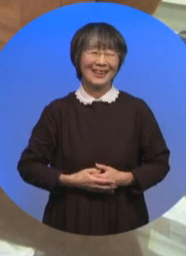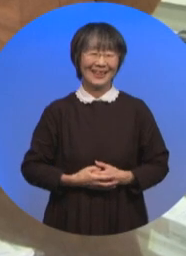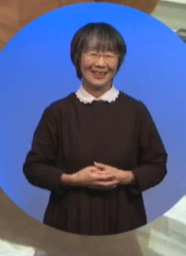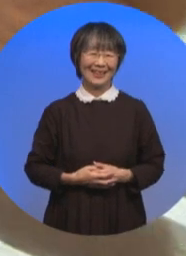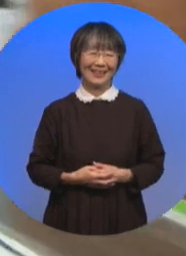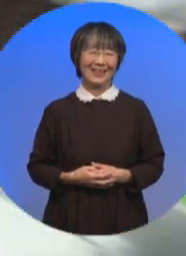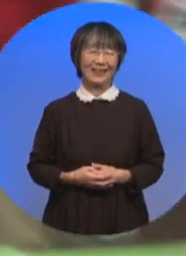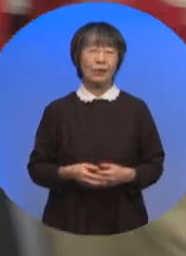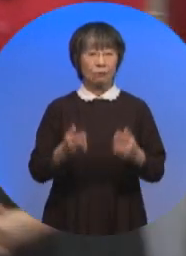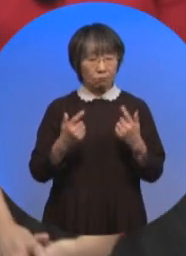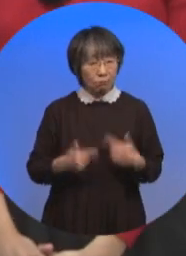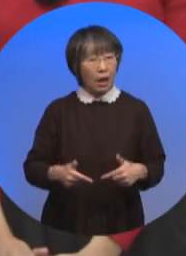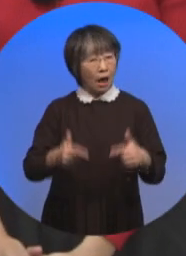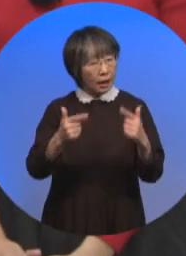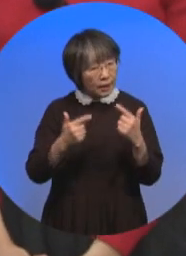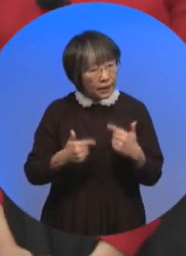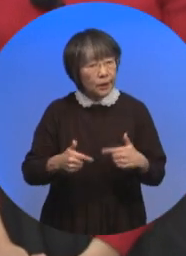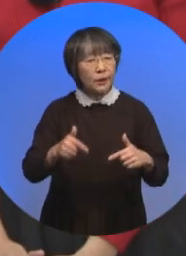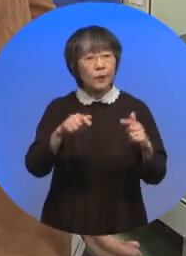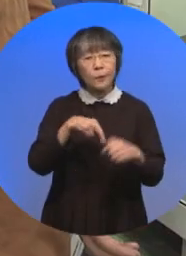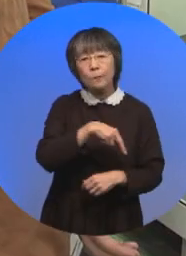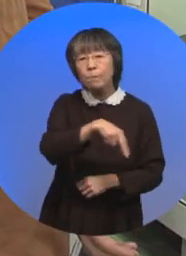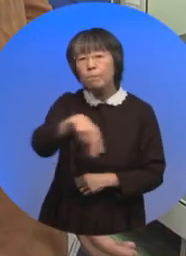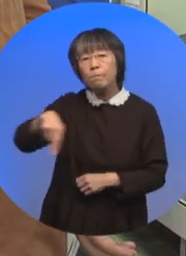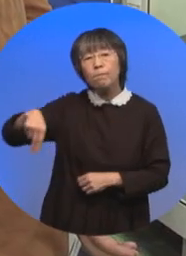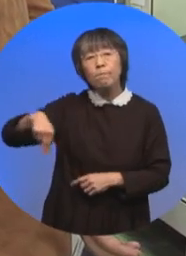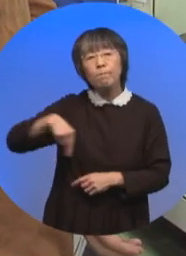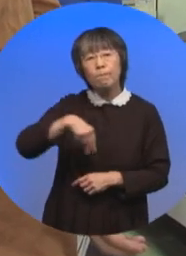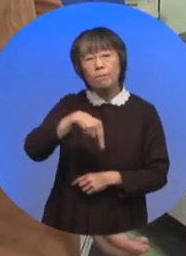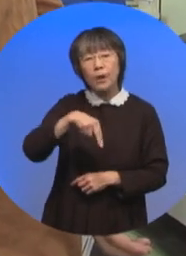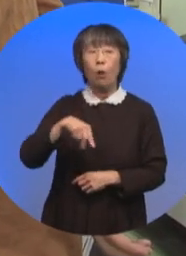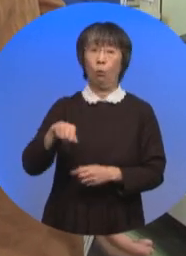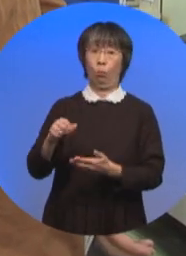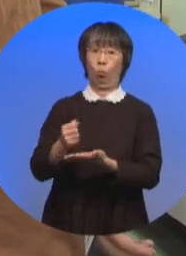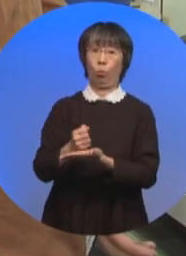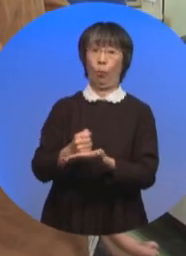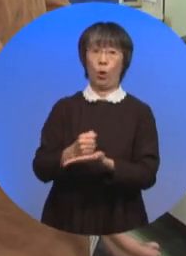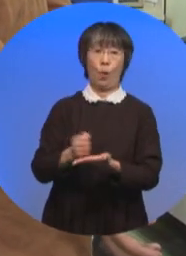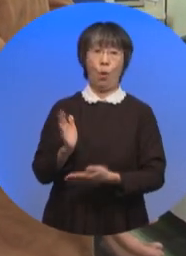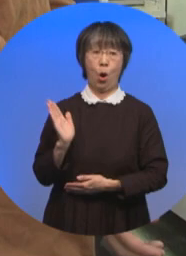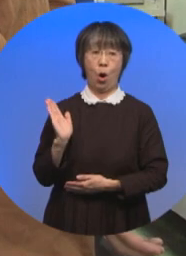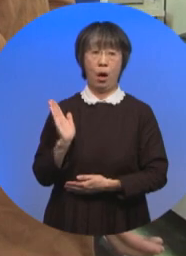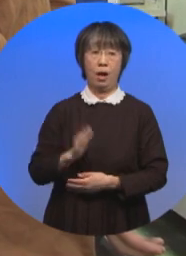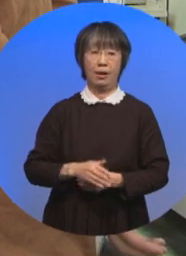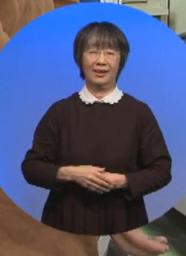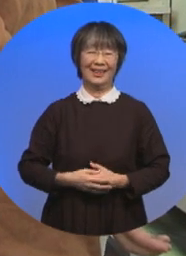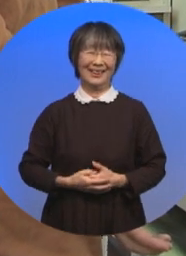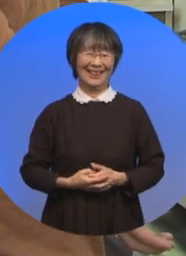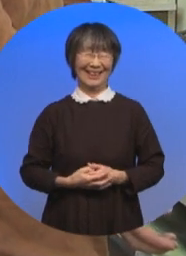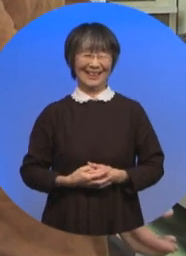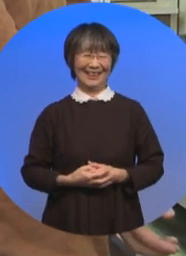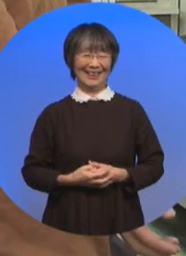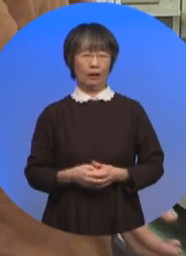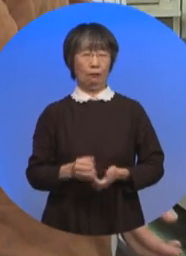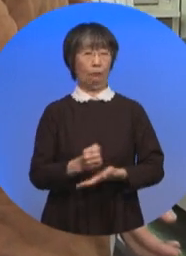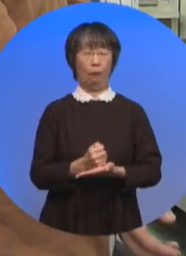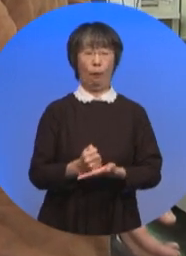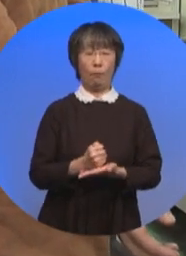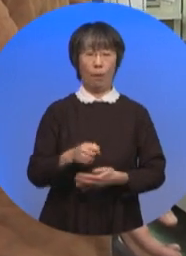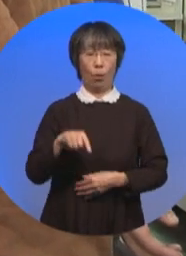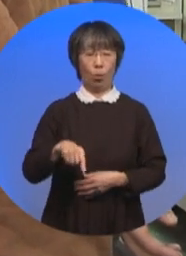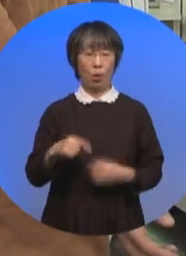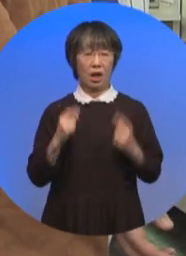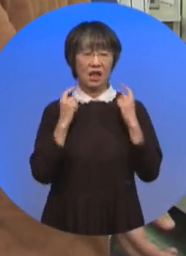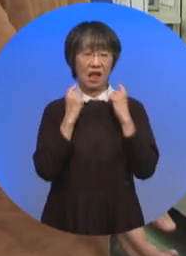いやもう毎日こうして街パトロールしてるんでたまたまです よいややかましてたまたまでこんな制服着てるか